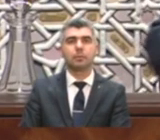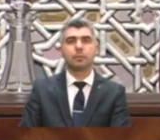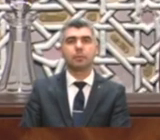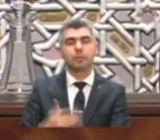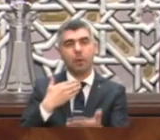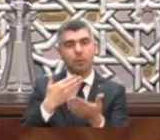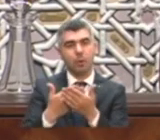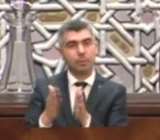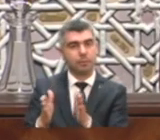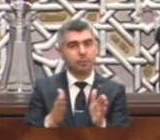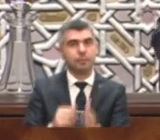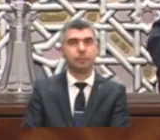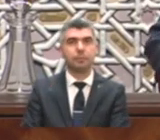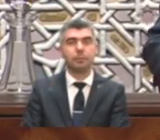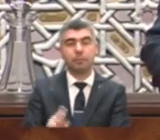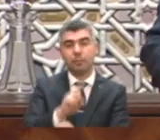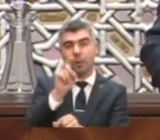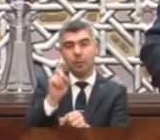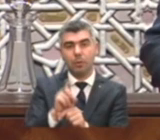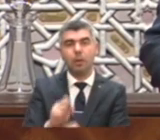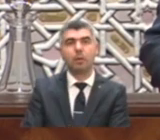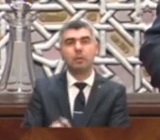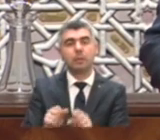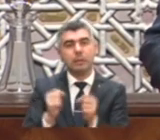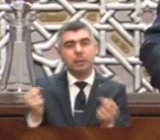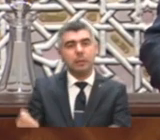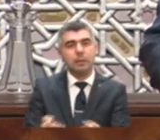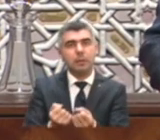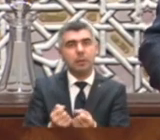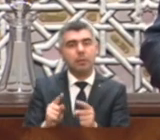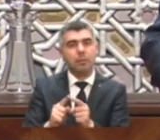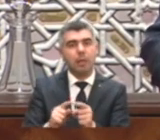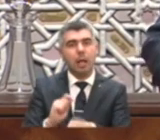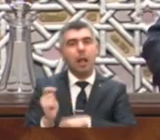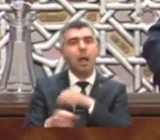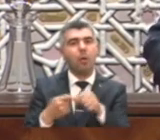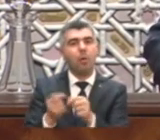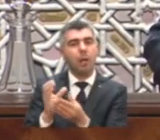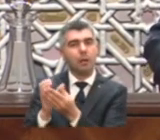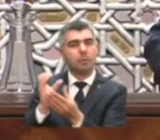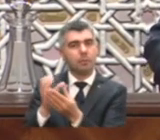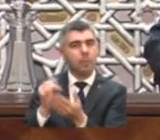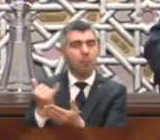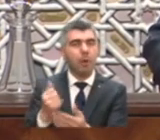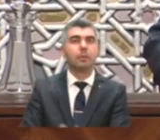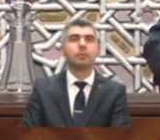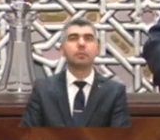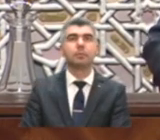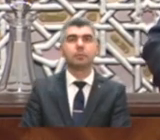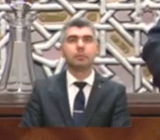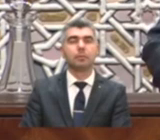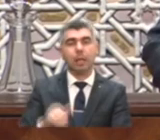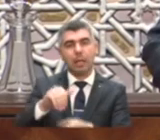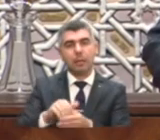شكرا. نمر إلى السؤال الموالي عن تأهيل وتطوير النقل بالعالم القروي للسيدات والسادة النواب المحترمين عن